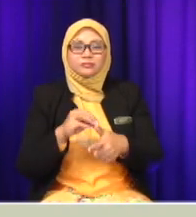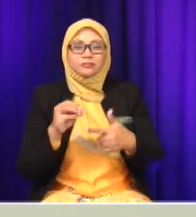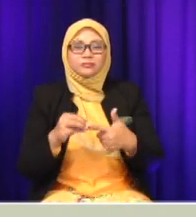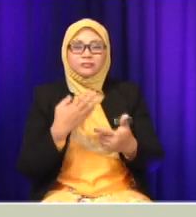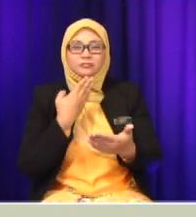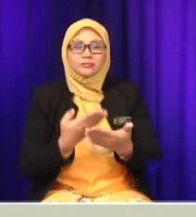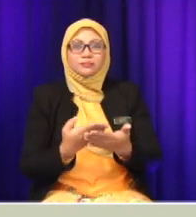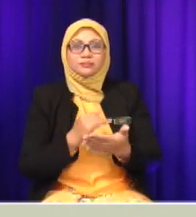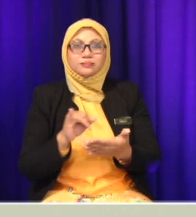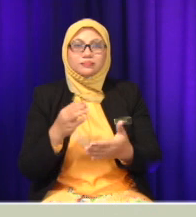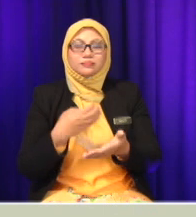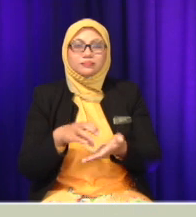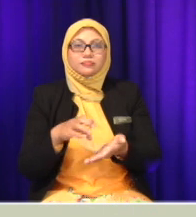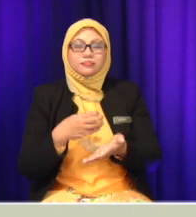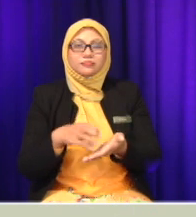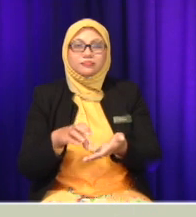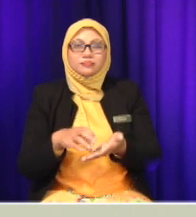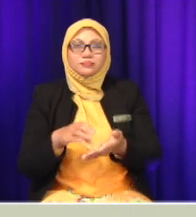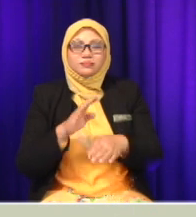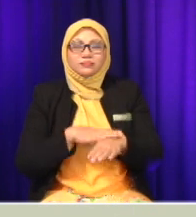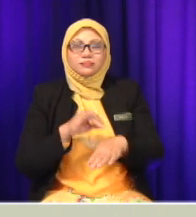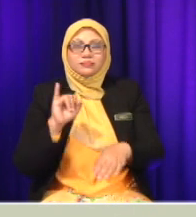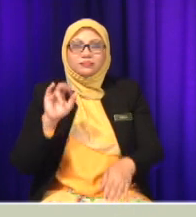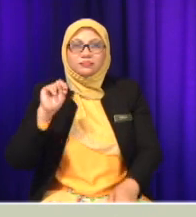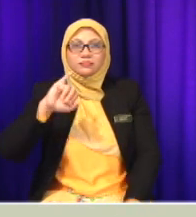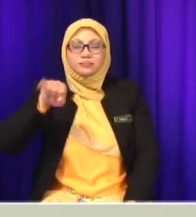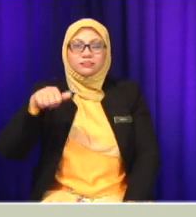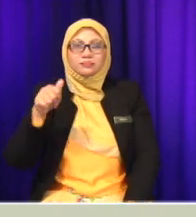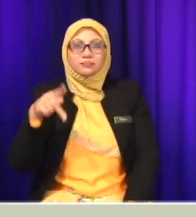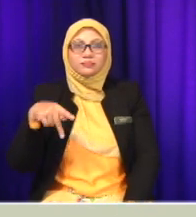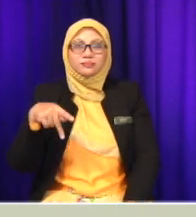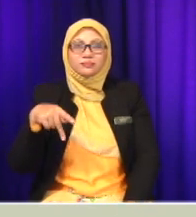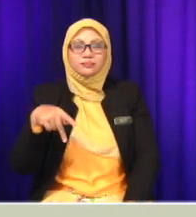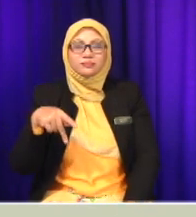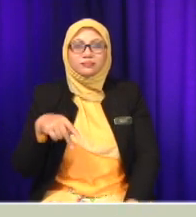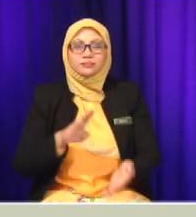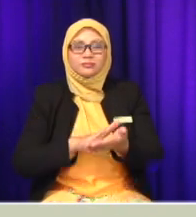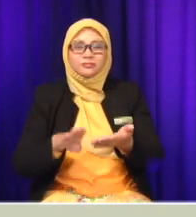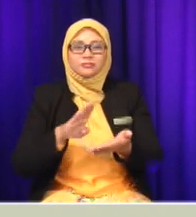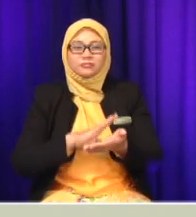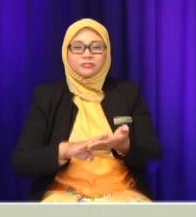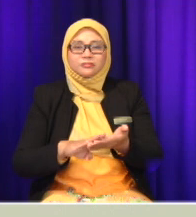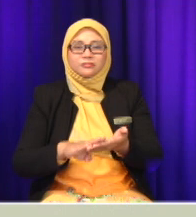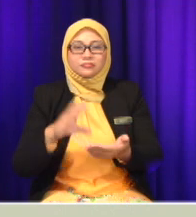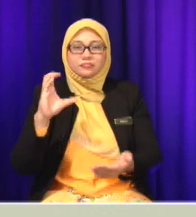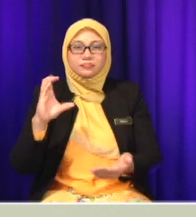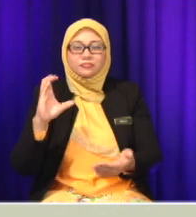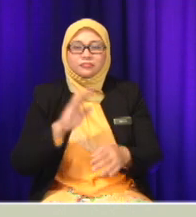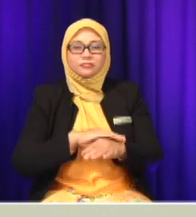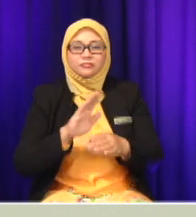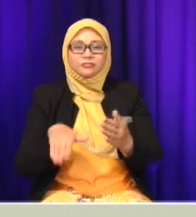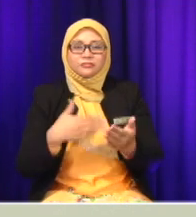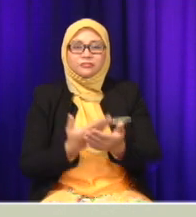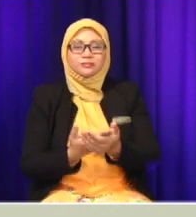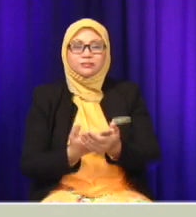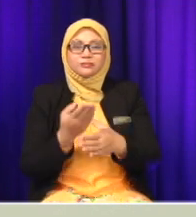tersebut mengikut langkah-langkah dia yang pertama iaitu bersihkan enapan karbon pada semua bahagian injap yang kedua kita